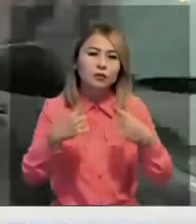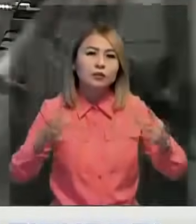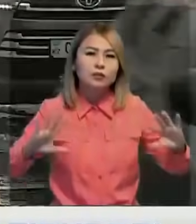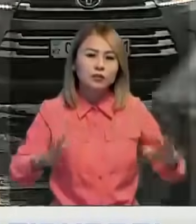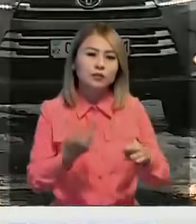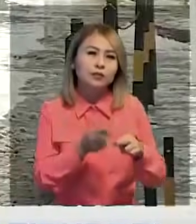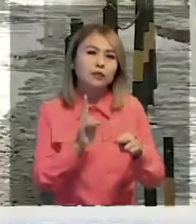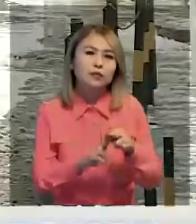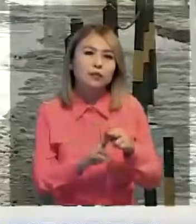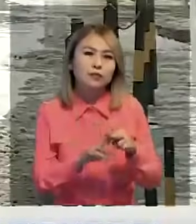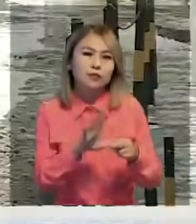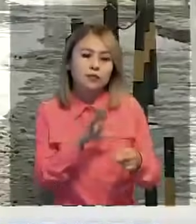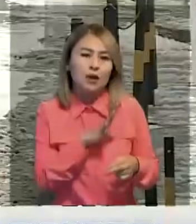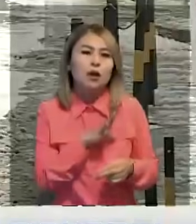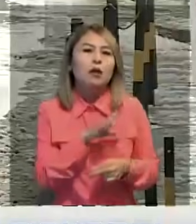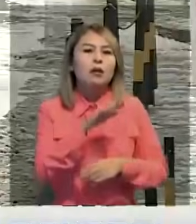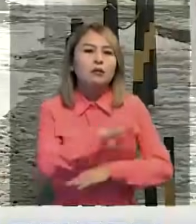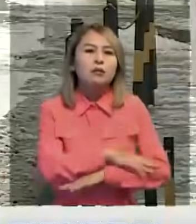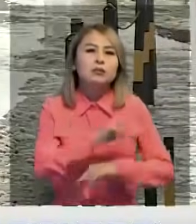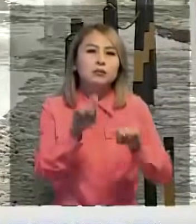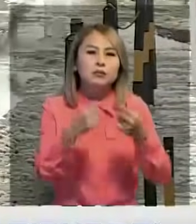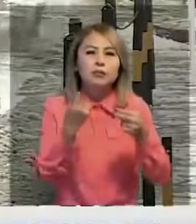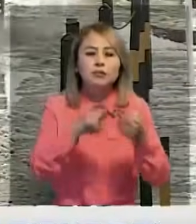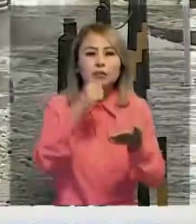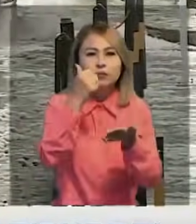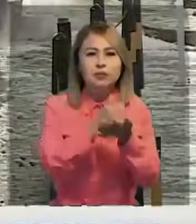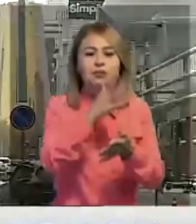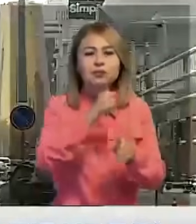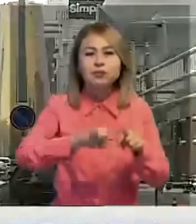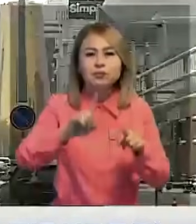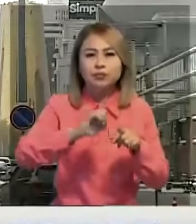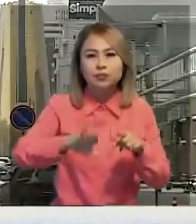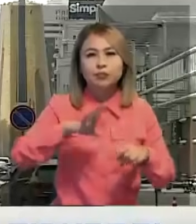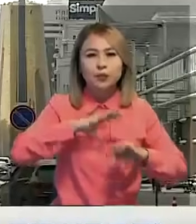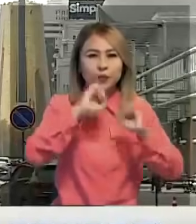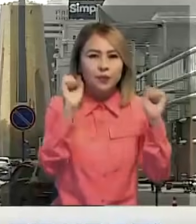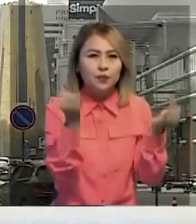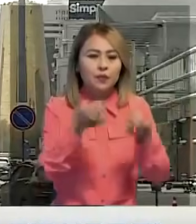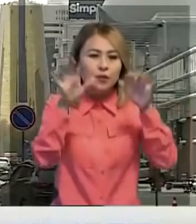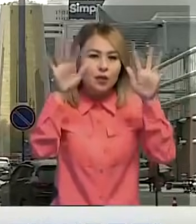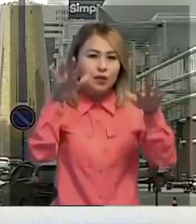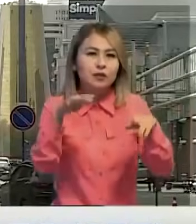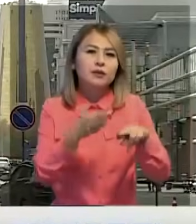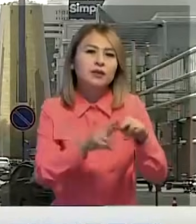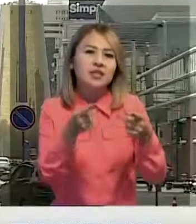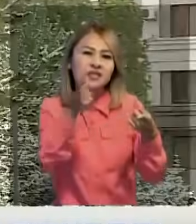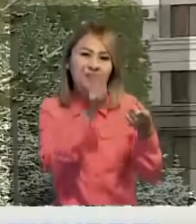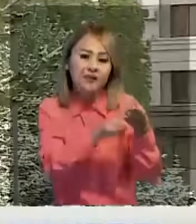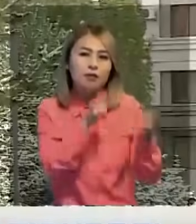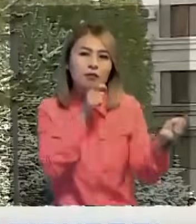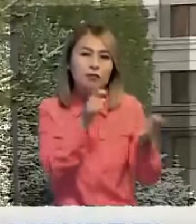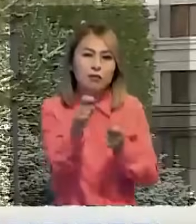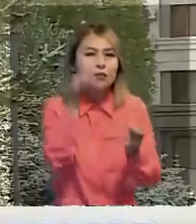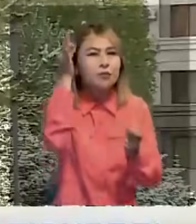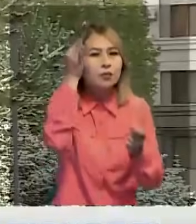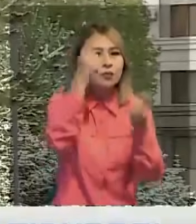адам оқиға орнында тіл тартпай кетті. Тәртіп сақшылары бас шаһарда алдағы күндері күн суытып қар жауына байланысты жолда сақ